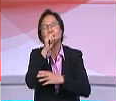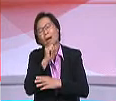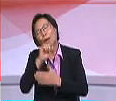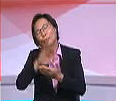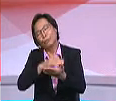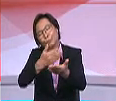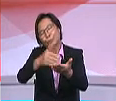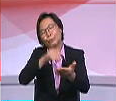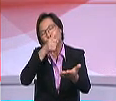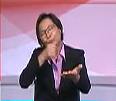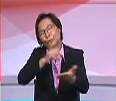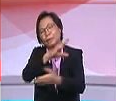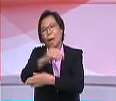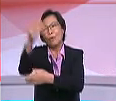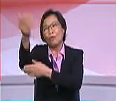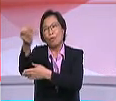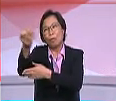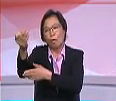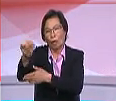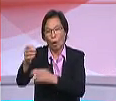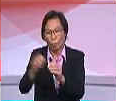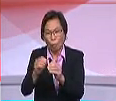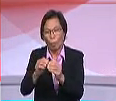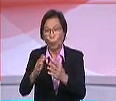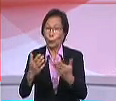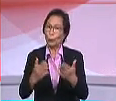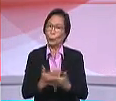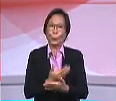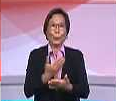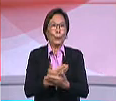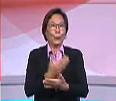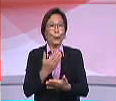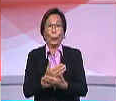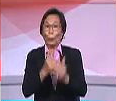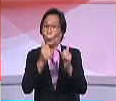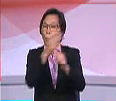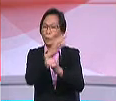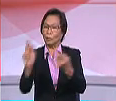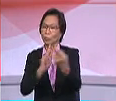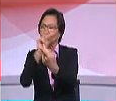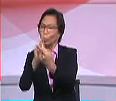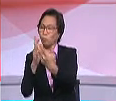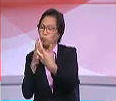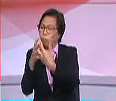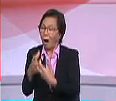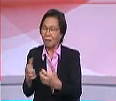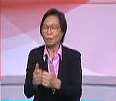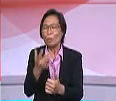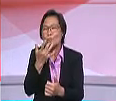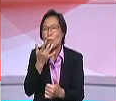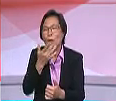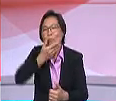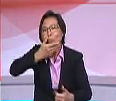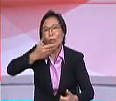kandungan forum-forum yang lebih segar dan bersesuaian dengan selera